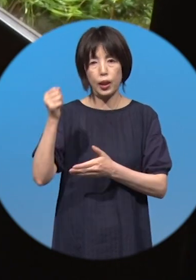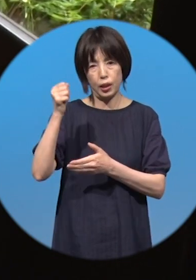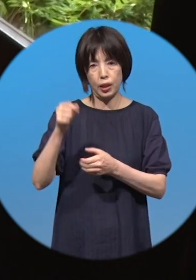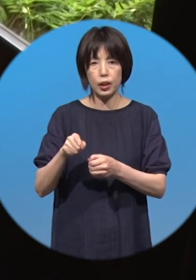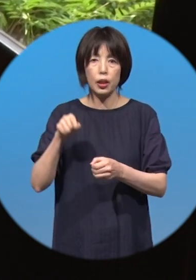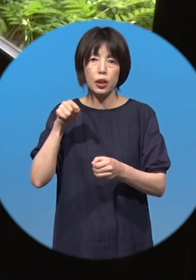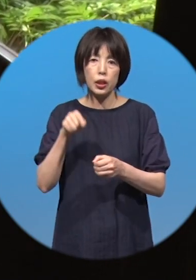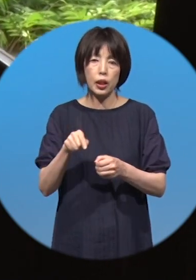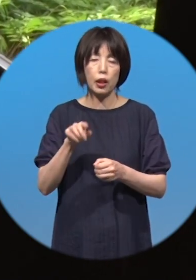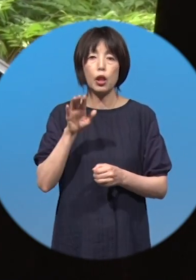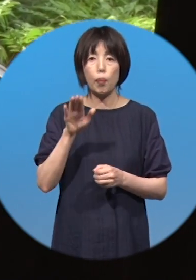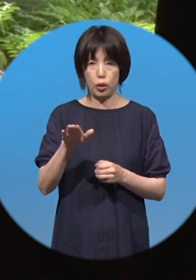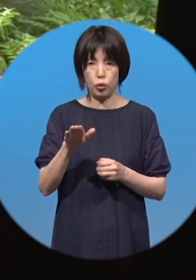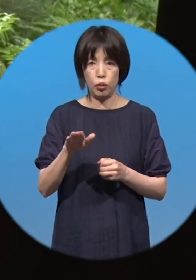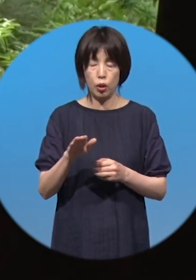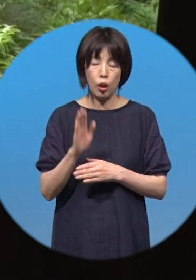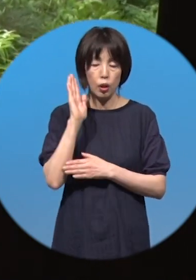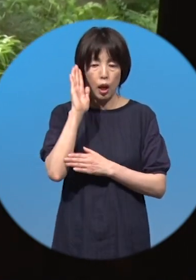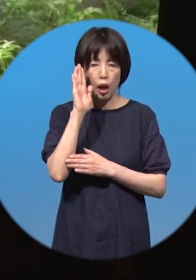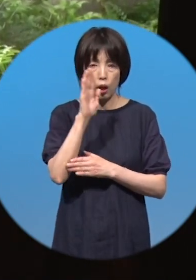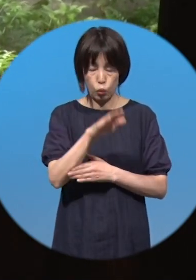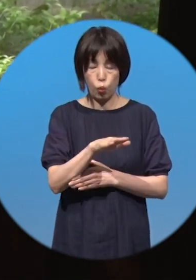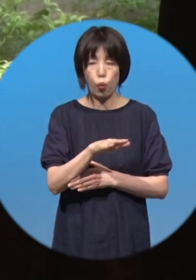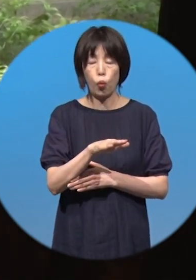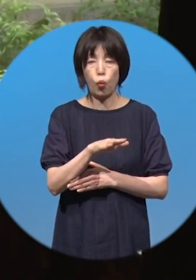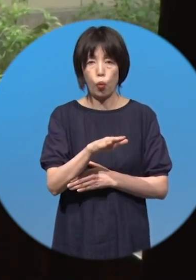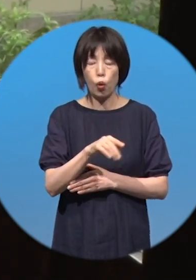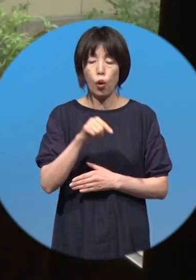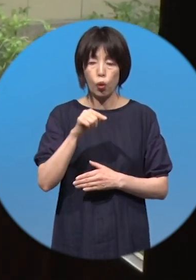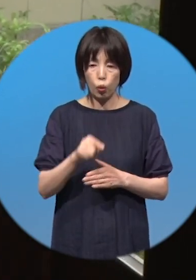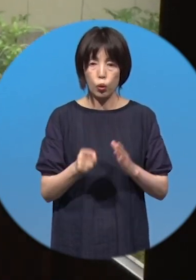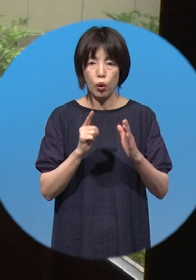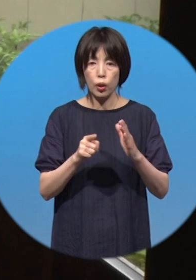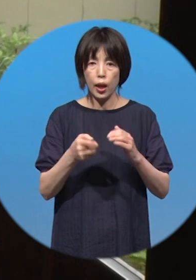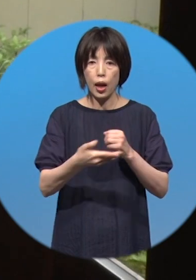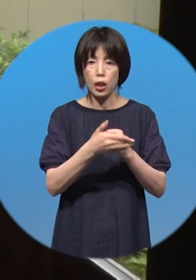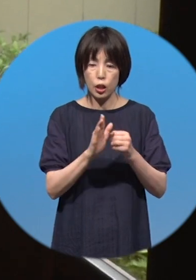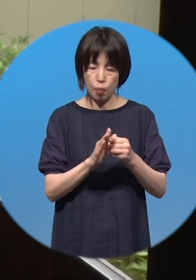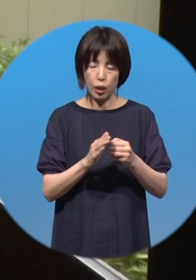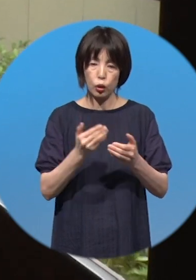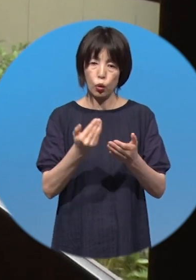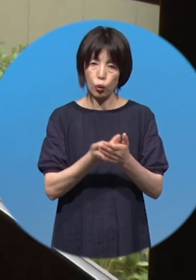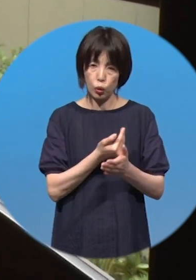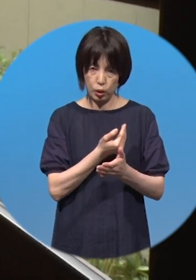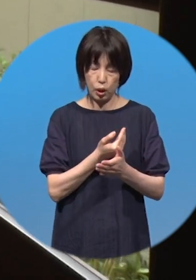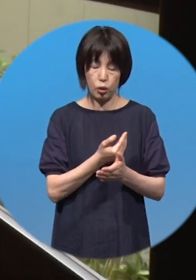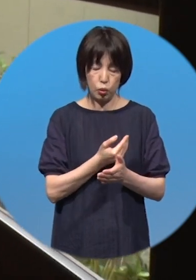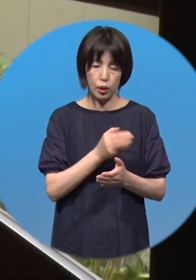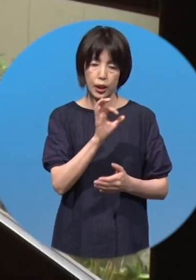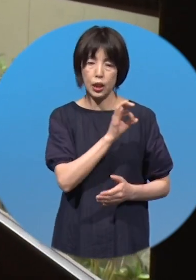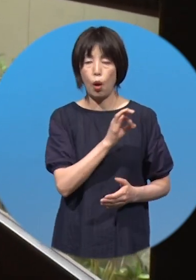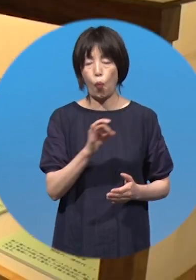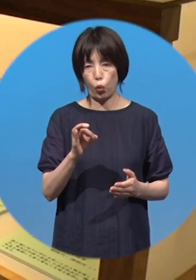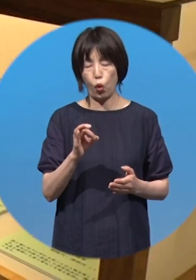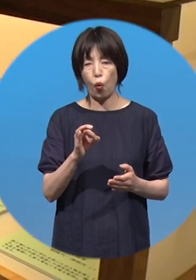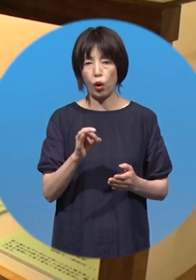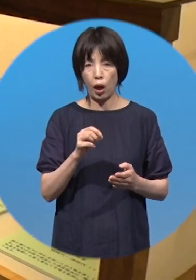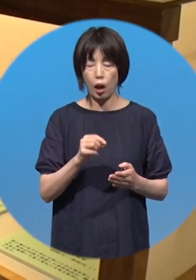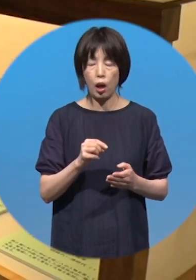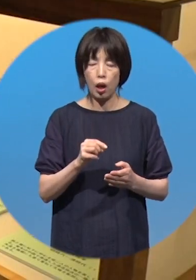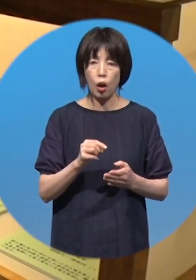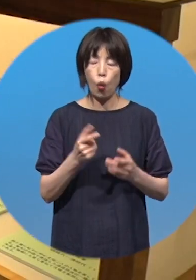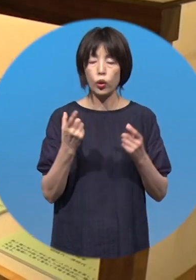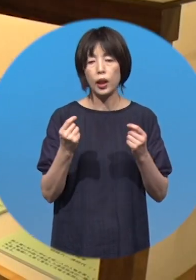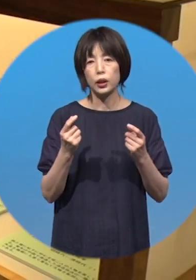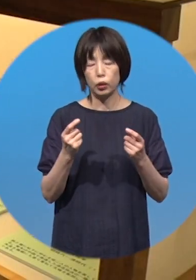されております。でその後なんですけれども、この寺島クランド邸に伝わる、そういった品々、そういったものが同